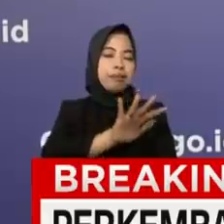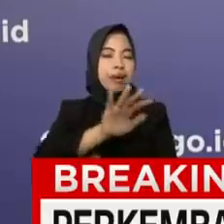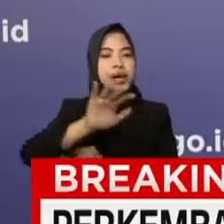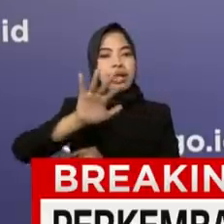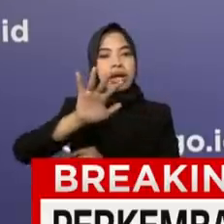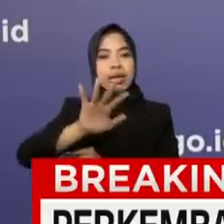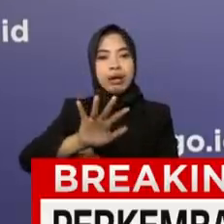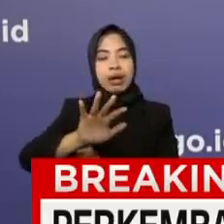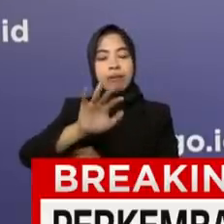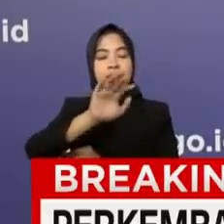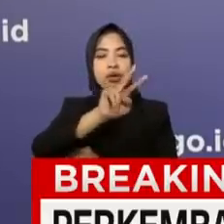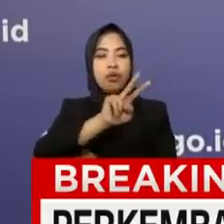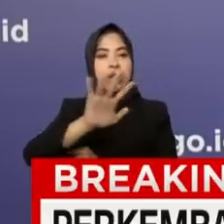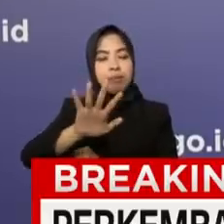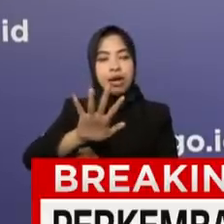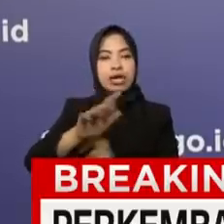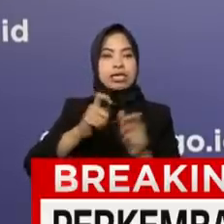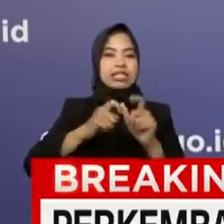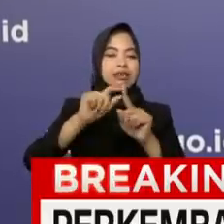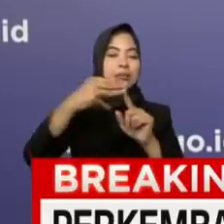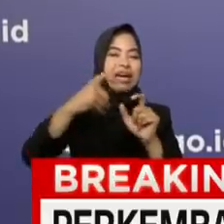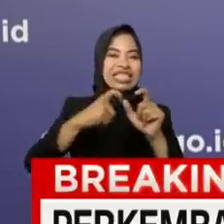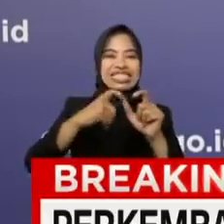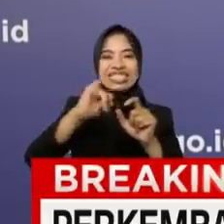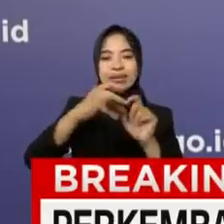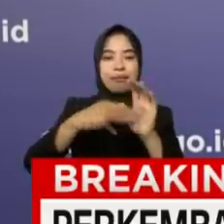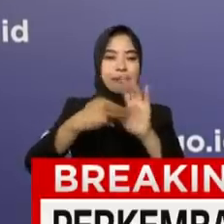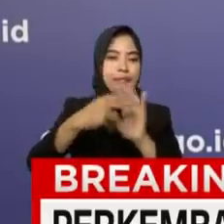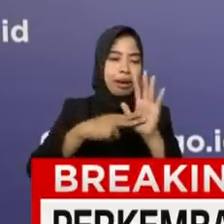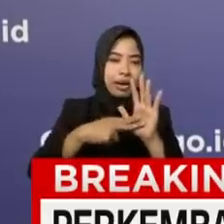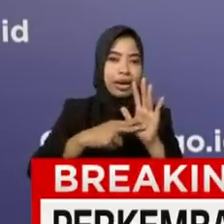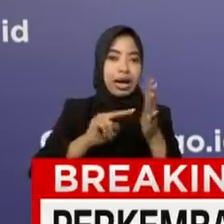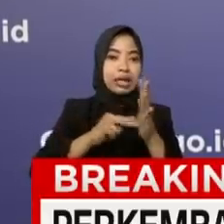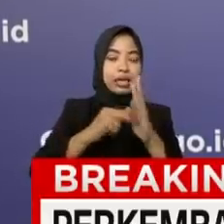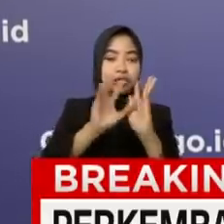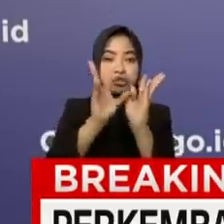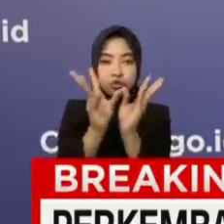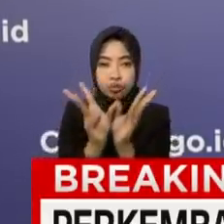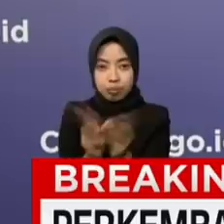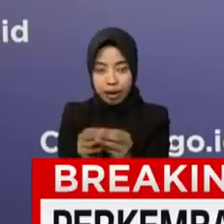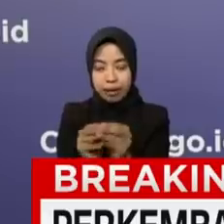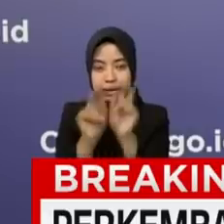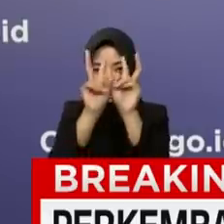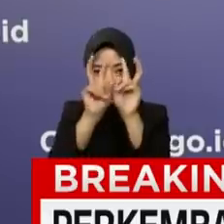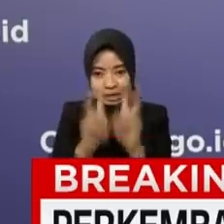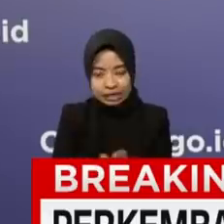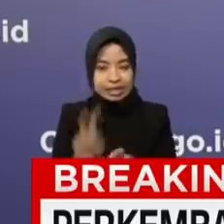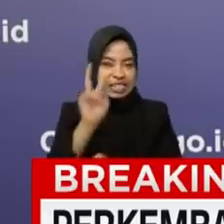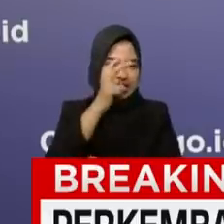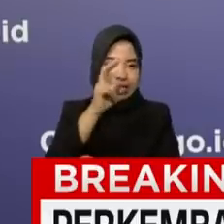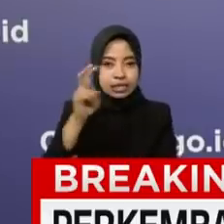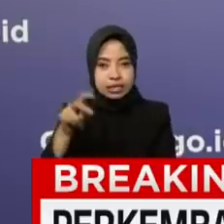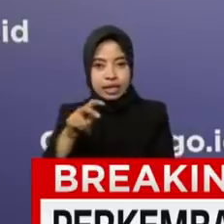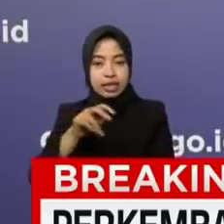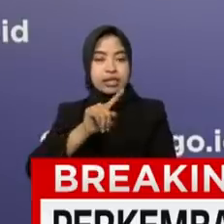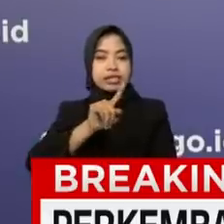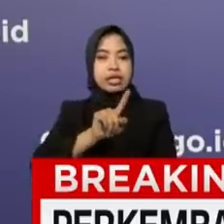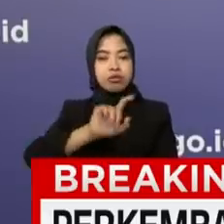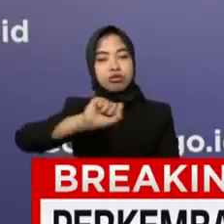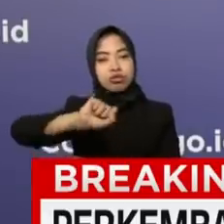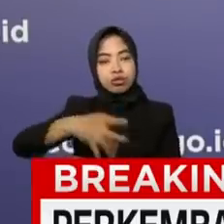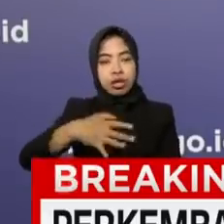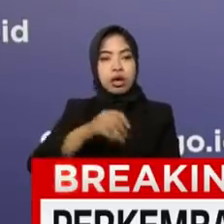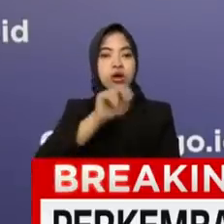25552 spesimen sehingga total yang sudah kita periksa sampai dengan hari ini adalah